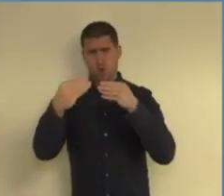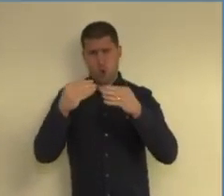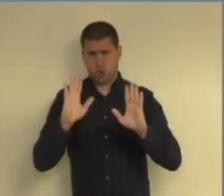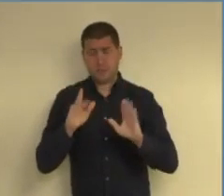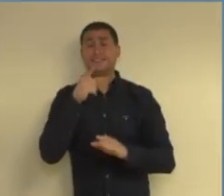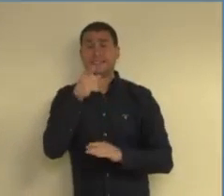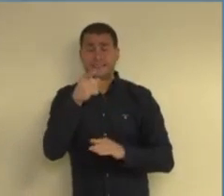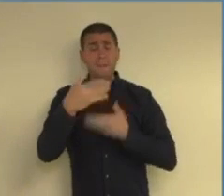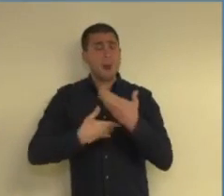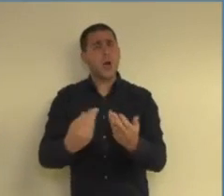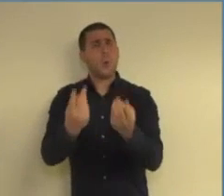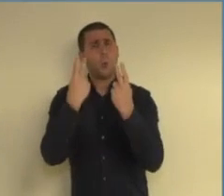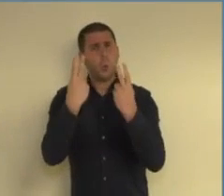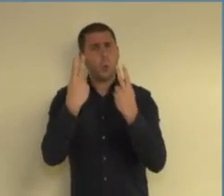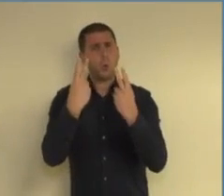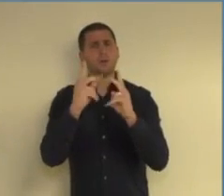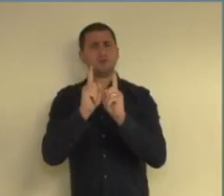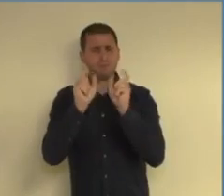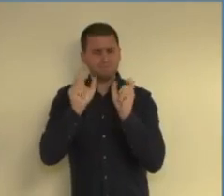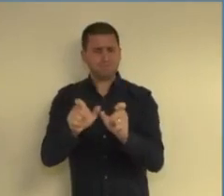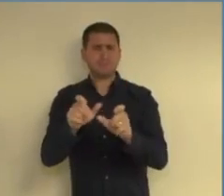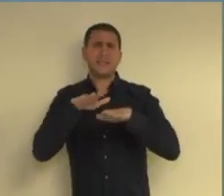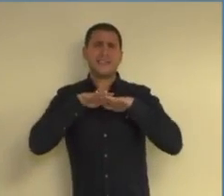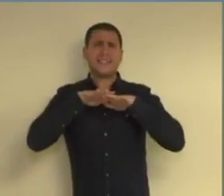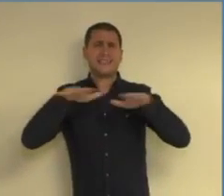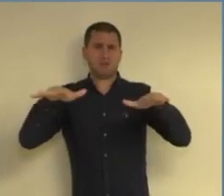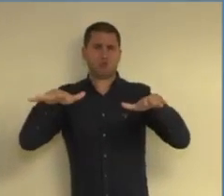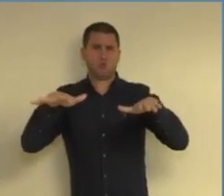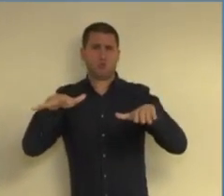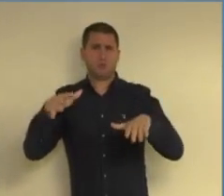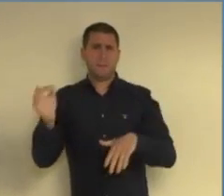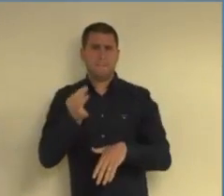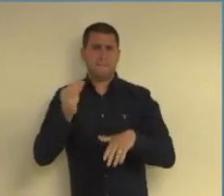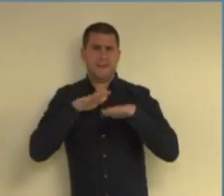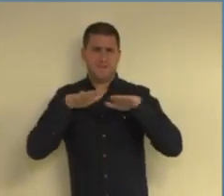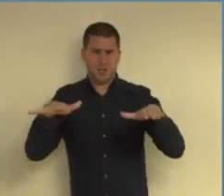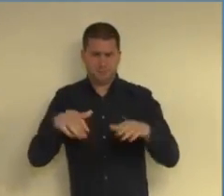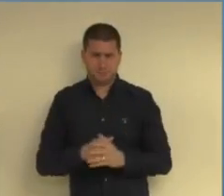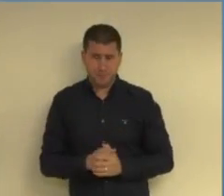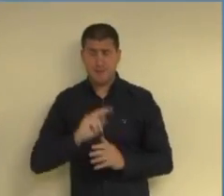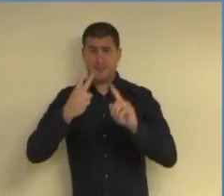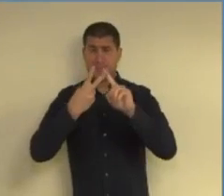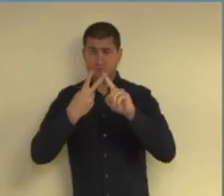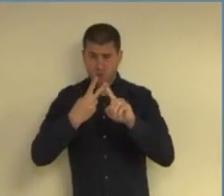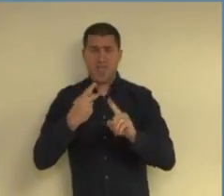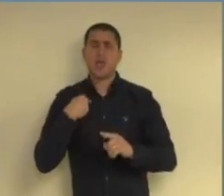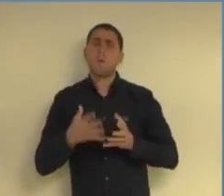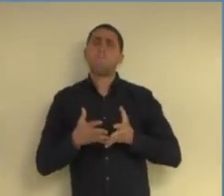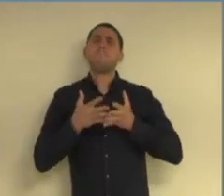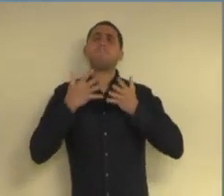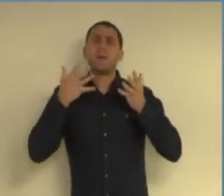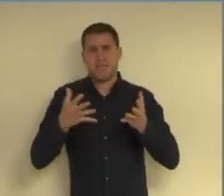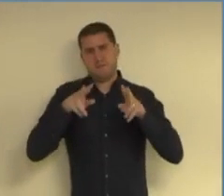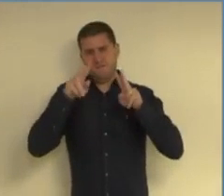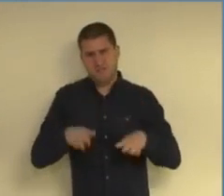זהו מהלך קריטי להתת התפשטות המגפה. הדבר השני, אנחנו מגדילים באופן